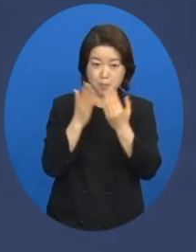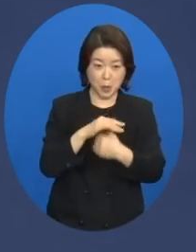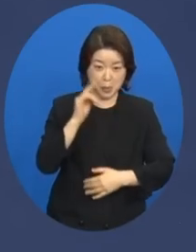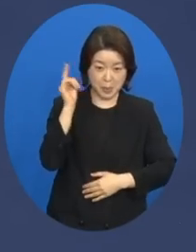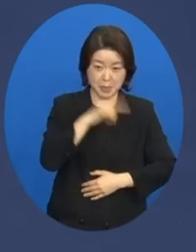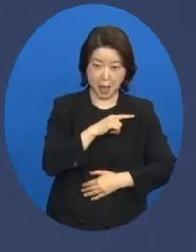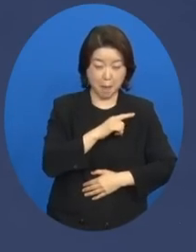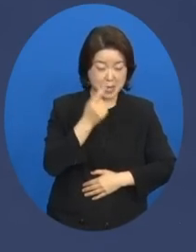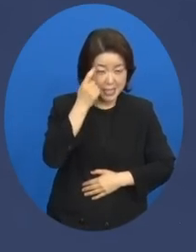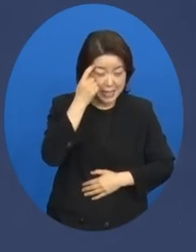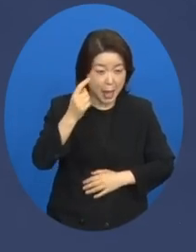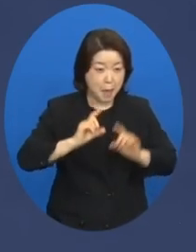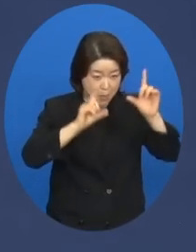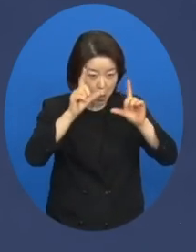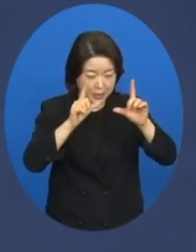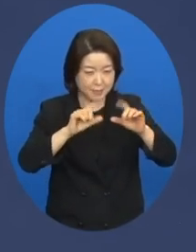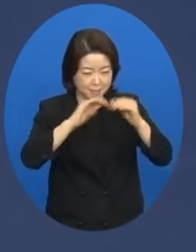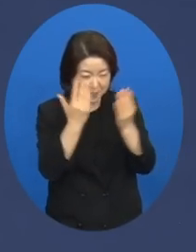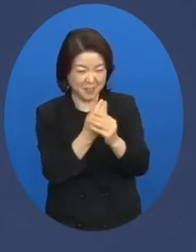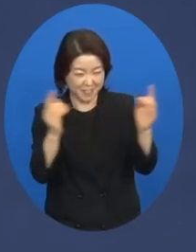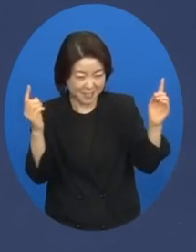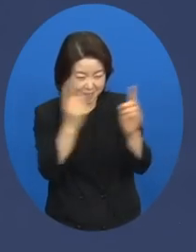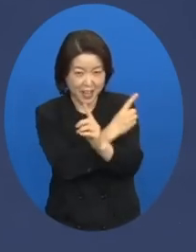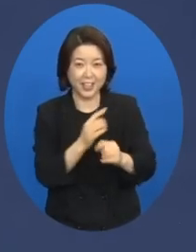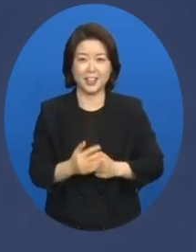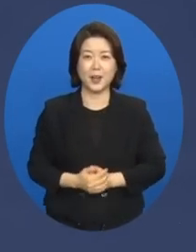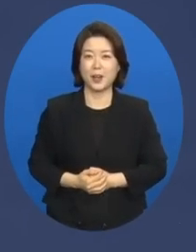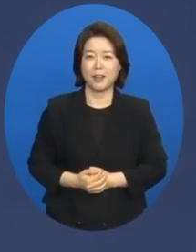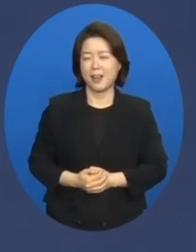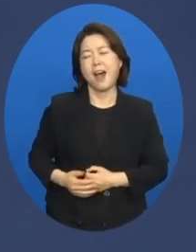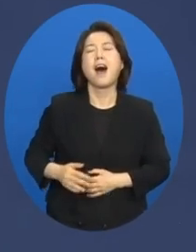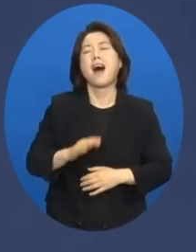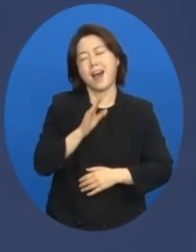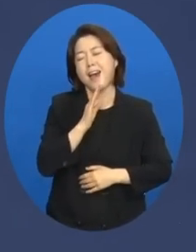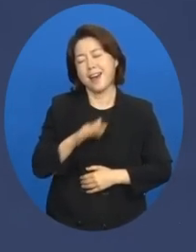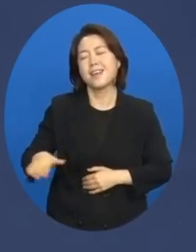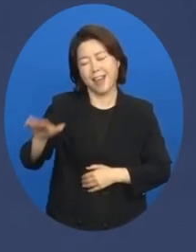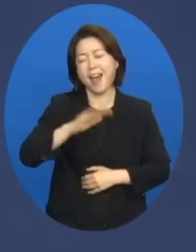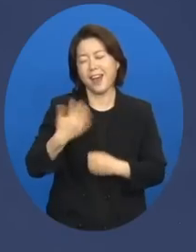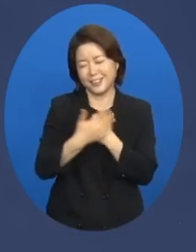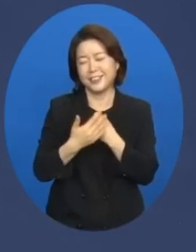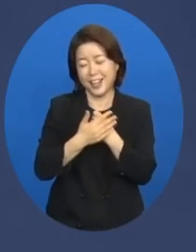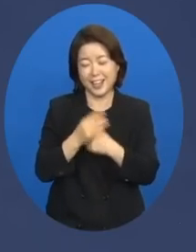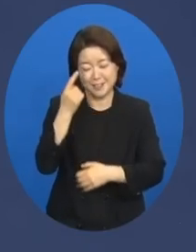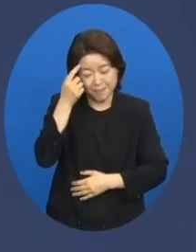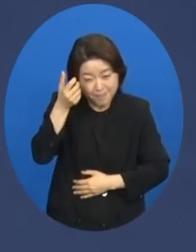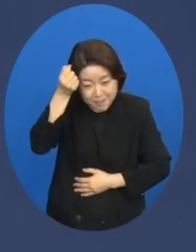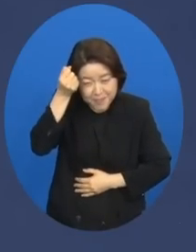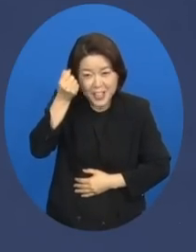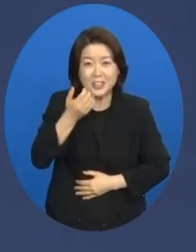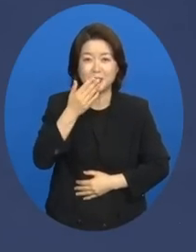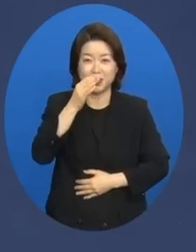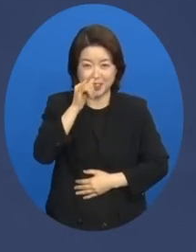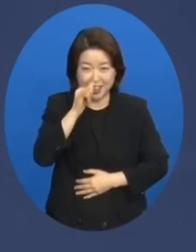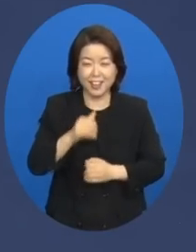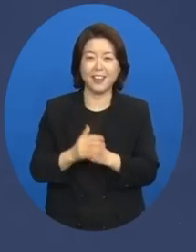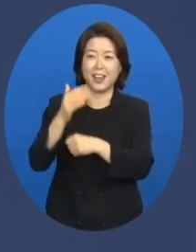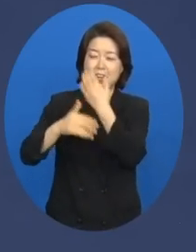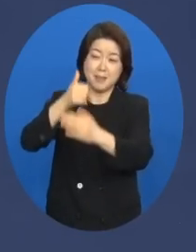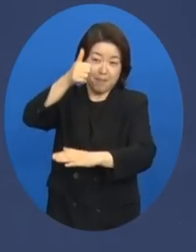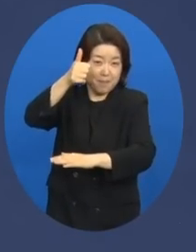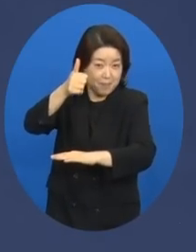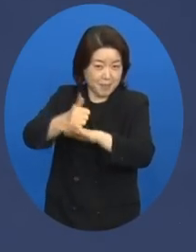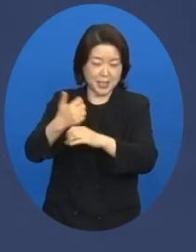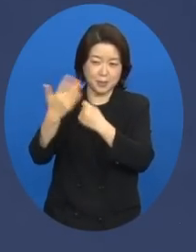이미지가 확 바뀌고 이야 그게 다 은혜였구나 이렇게 생각이 되도록 하나님이 막판에